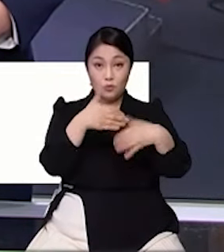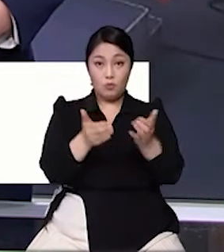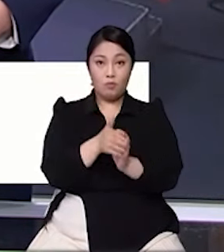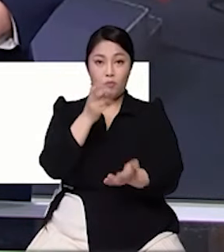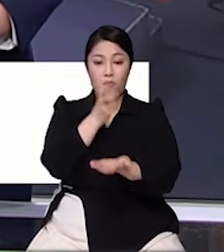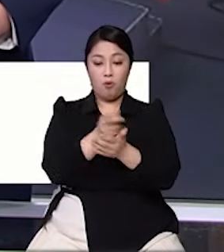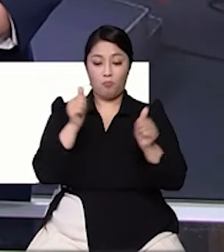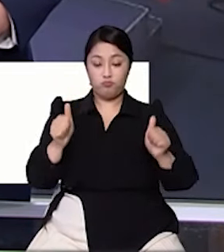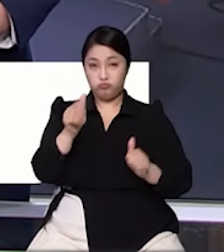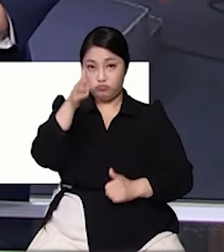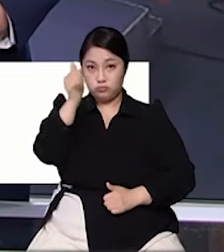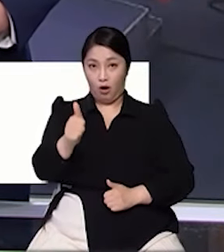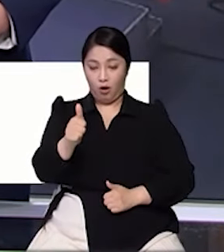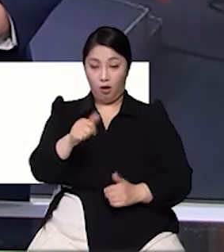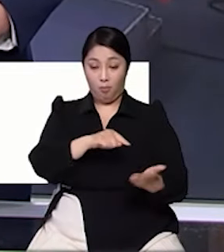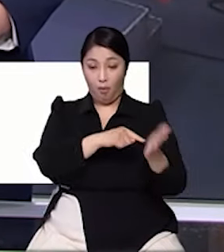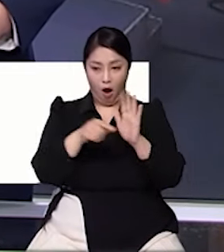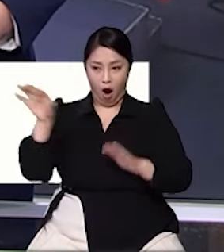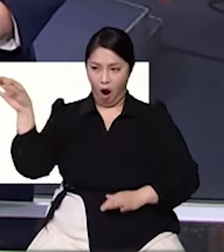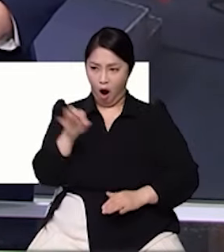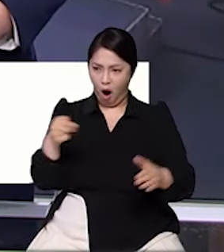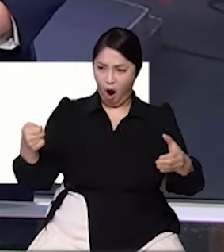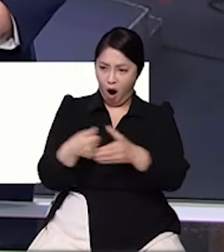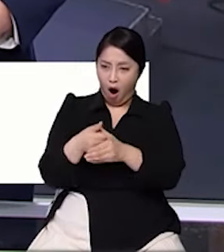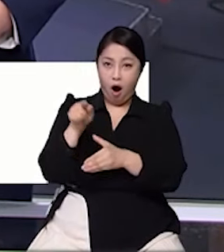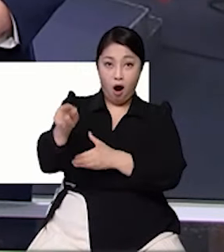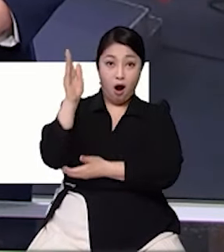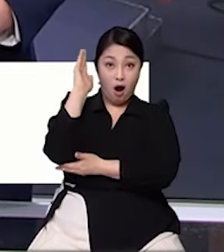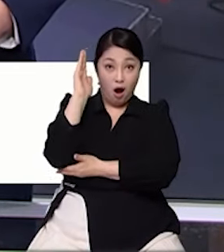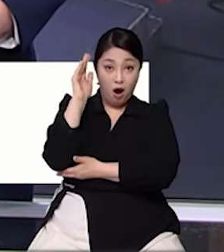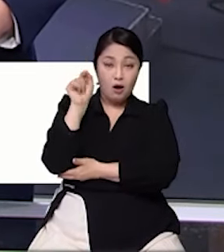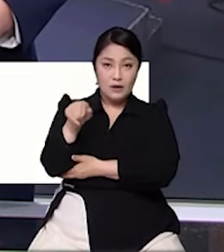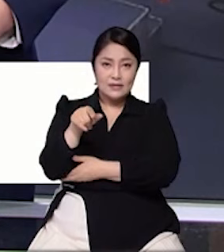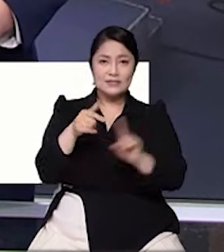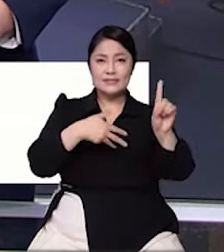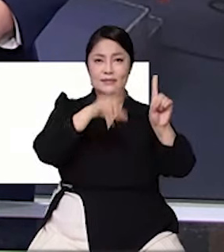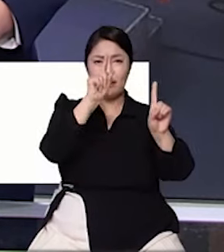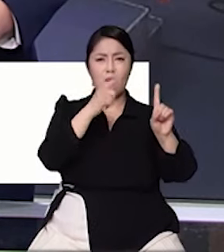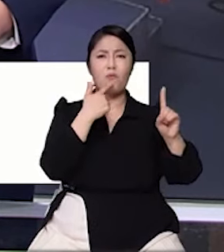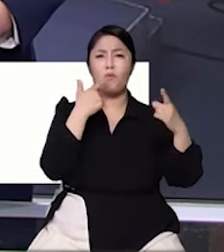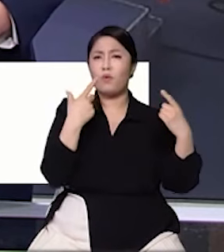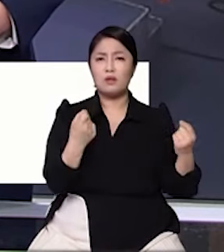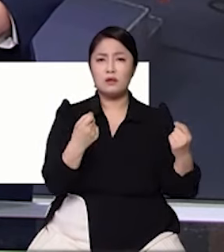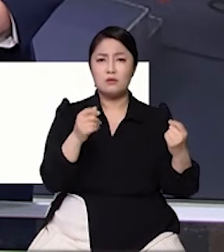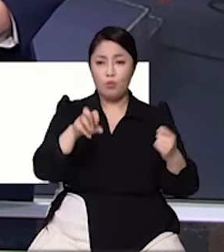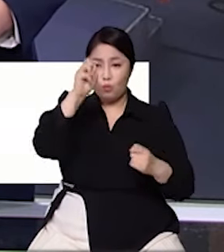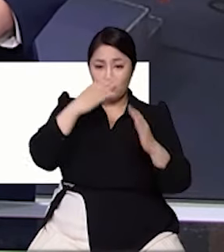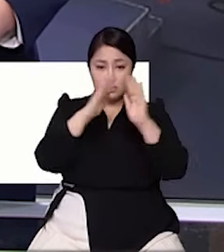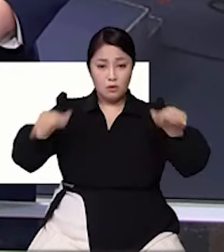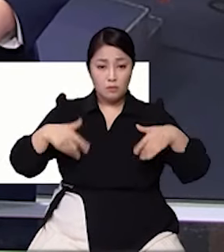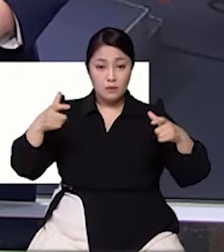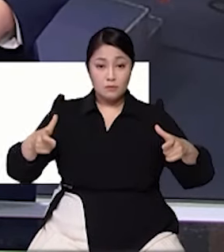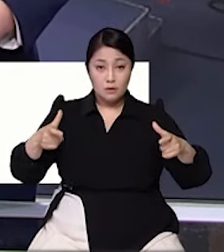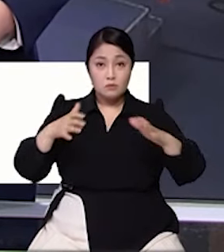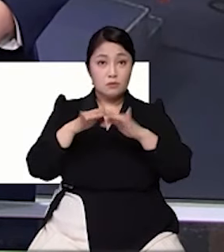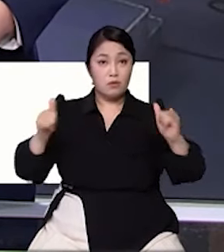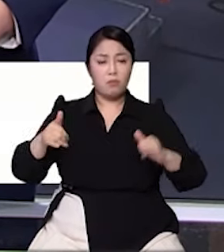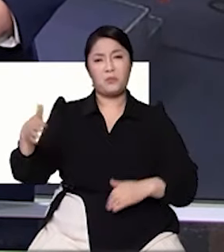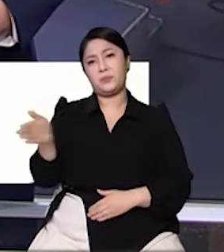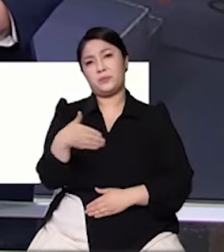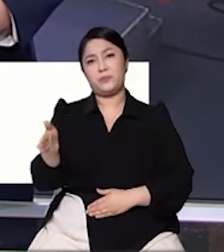법무부 장관 후보자로 발탁해 타격기 용 이라는 평가가 나오는 가운데 1차 발표 때와 마찬가지로 광주 전남 출신 후보자는